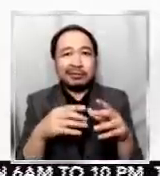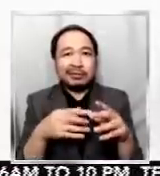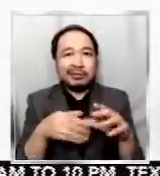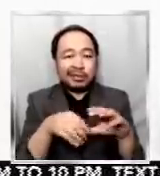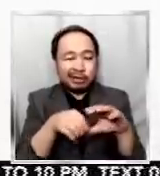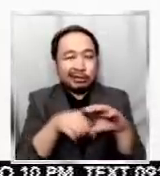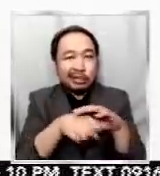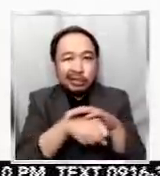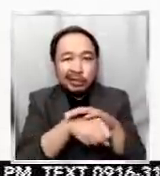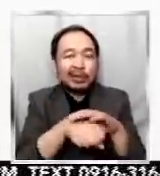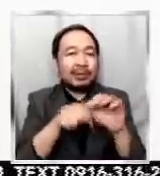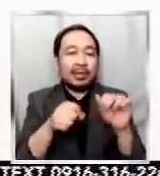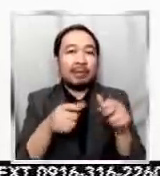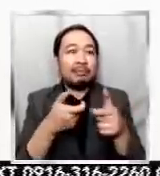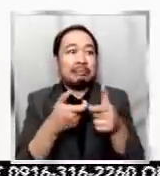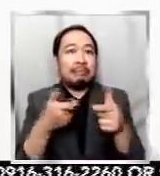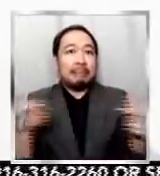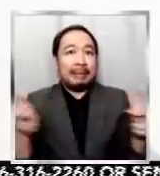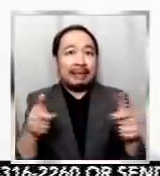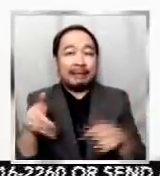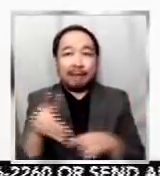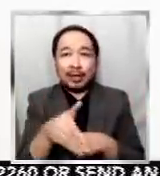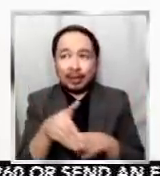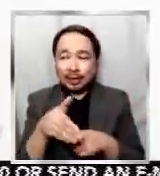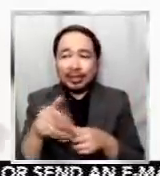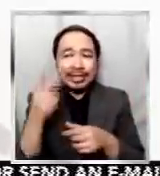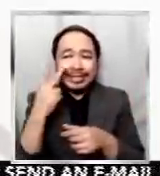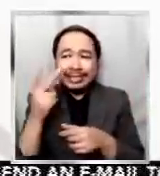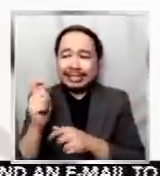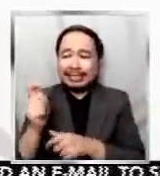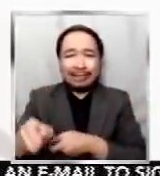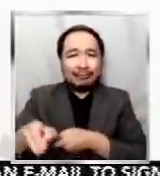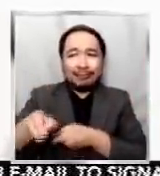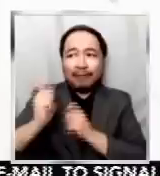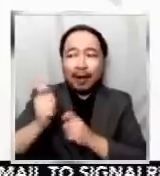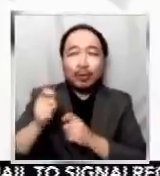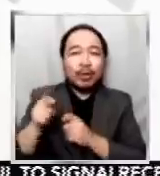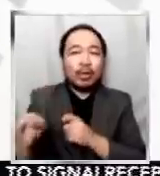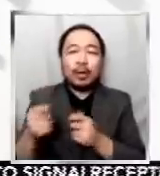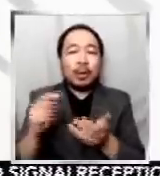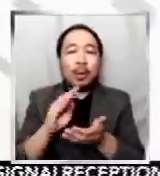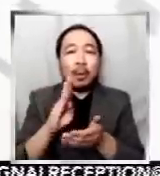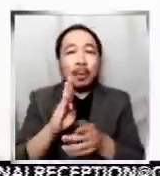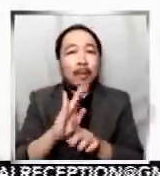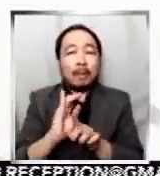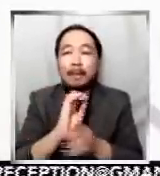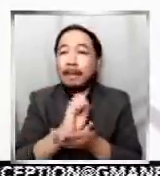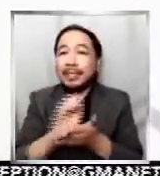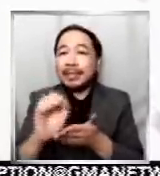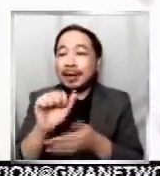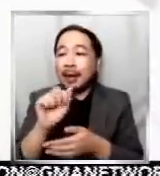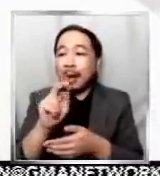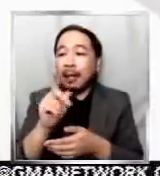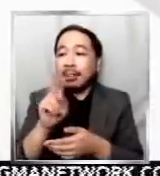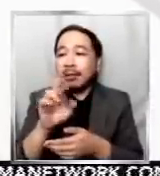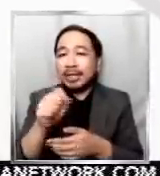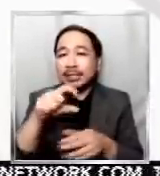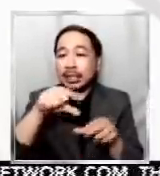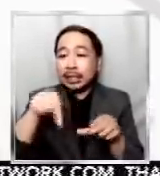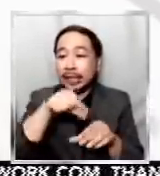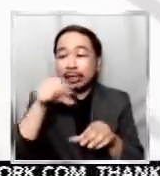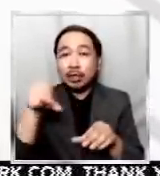Ganyan kadambuhala ang nalambat na isdang pinagkaguluhan sa Barangay Inanuran sa San Andres, Quezon. Gumaganti yung isda,